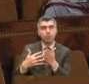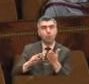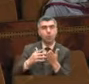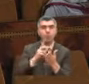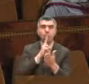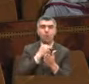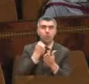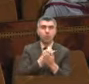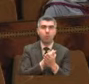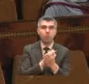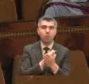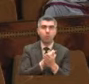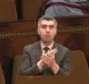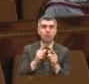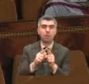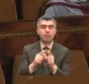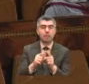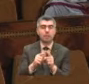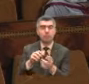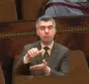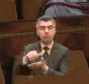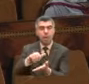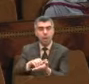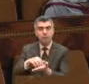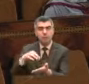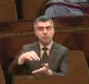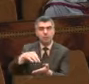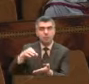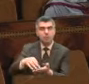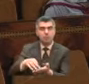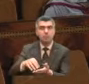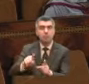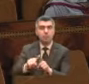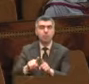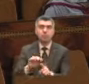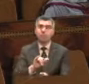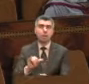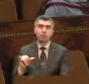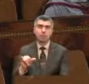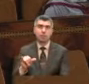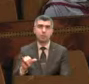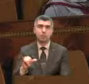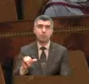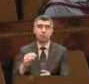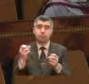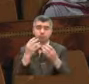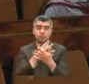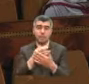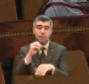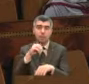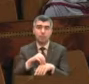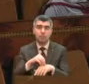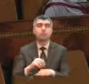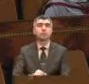الحكوميه ما كيتعلقش فقط بالزراعات المستهلكه للمياه كالحوامض. كنستغربوا كذلك ان